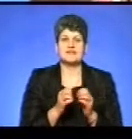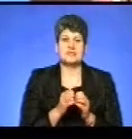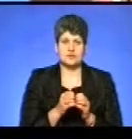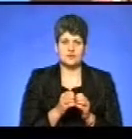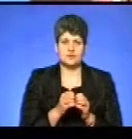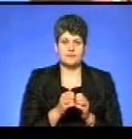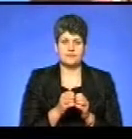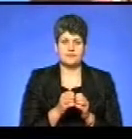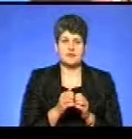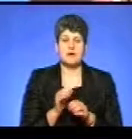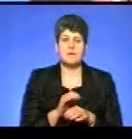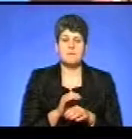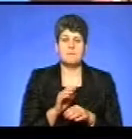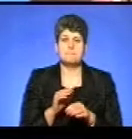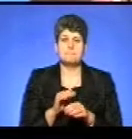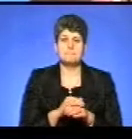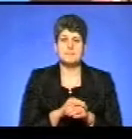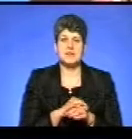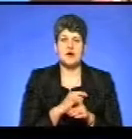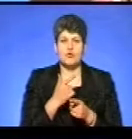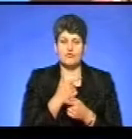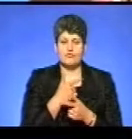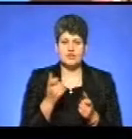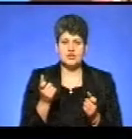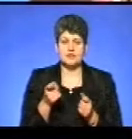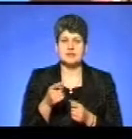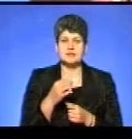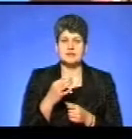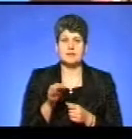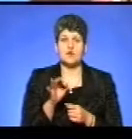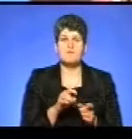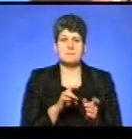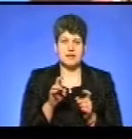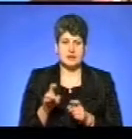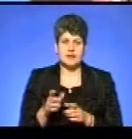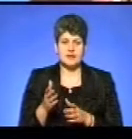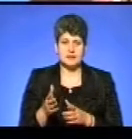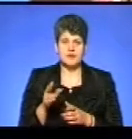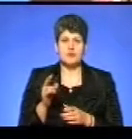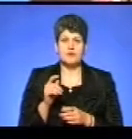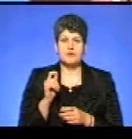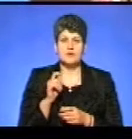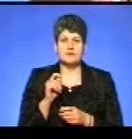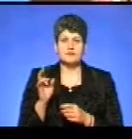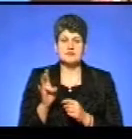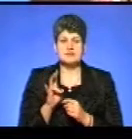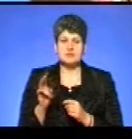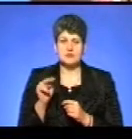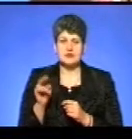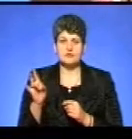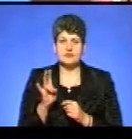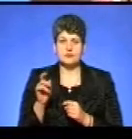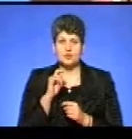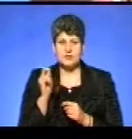в церкві Благовіщення Пресвятої Богородиці, та яка заявила про перехід Православну Церкву України, там заплановано богослужіння на